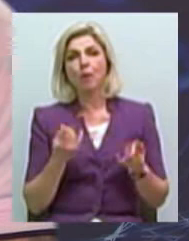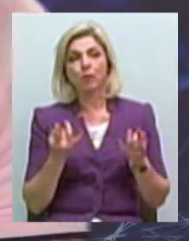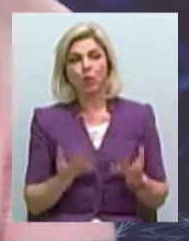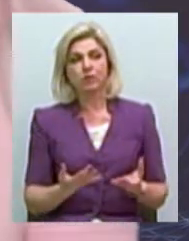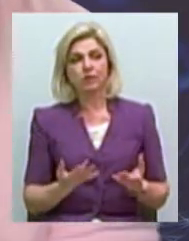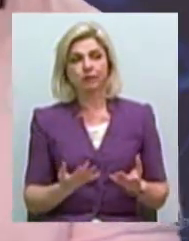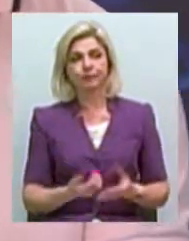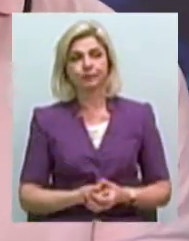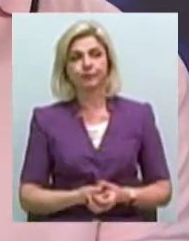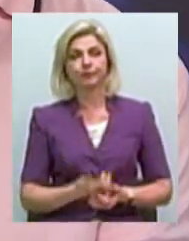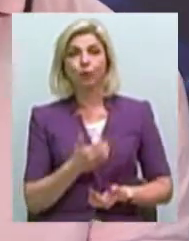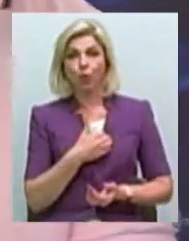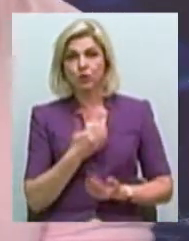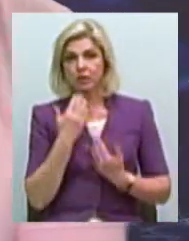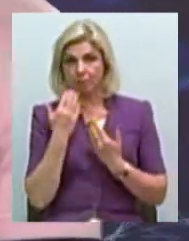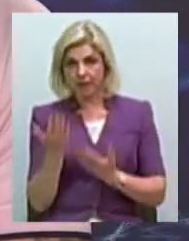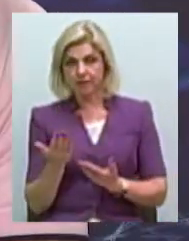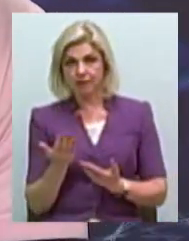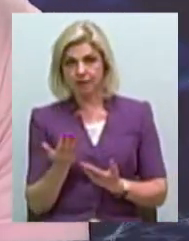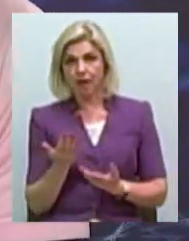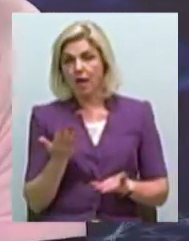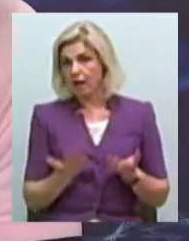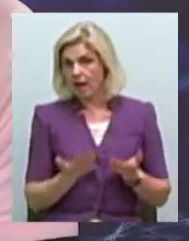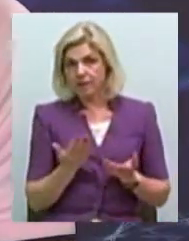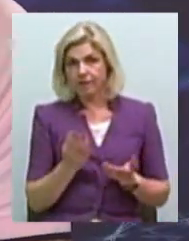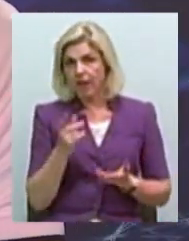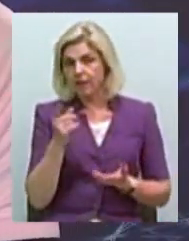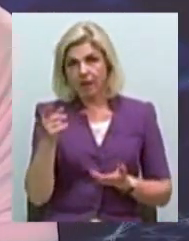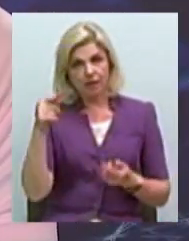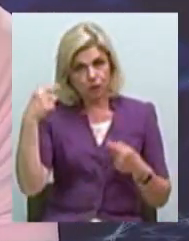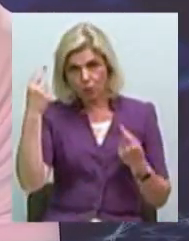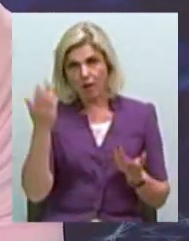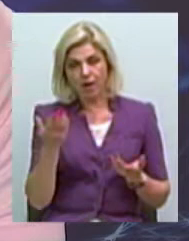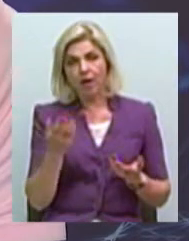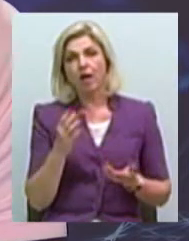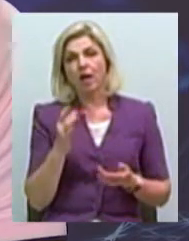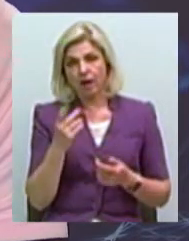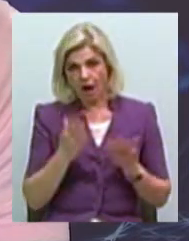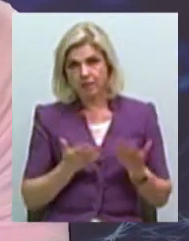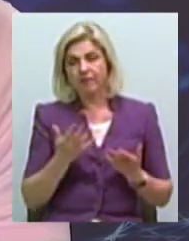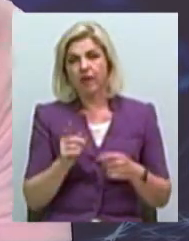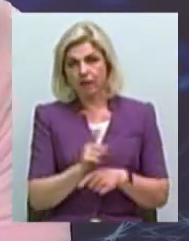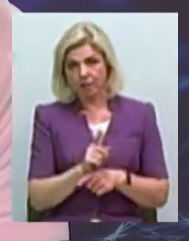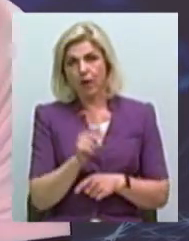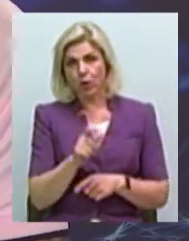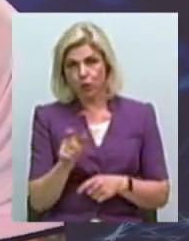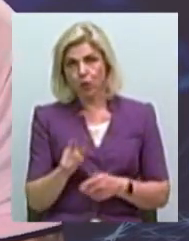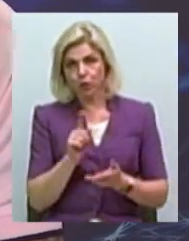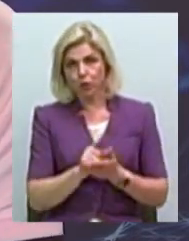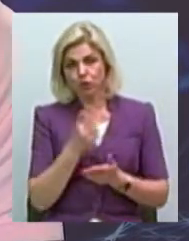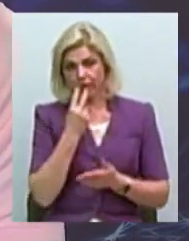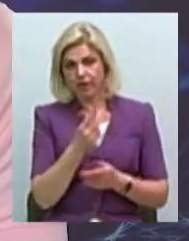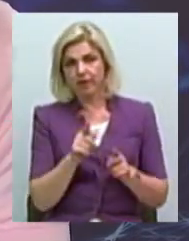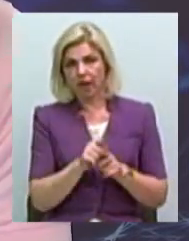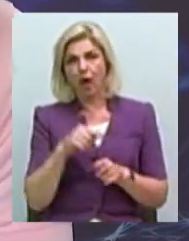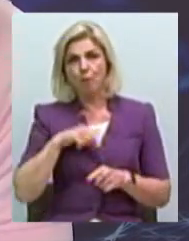просто-напросто хочется спросить, разве мир сошел с ума? Разве нормальные люди должны, видя вот такие